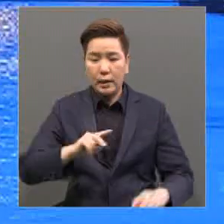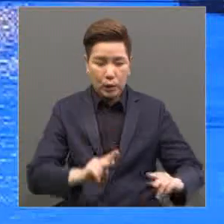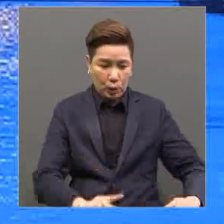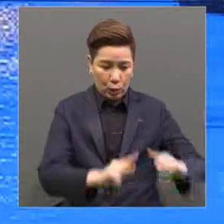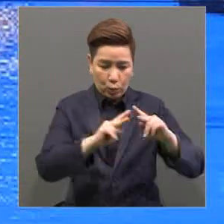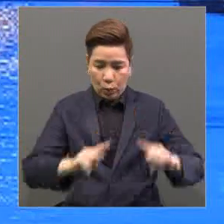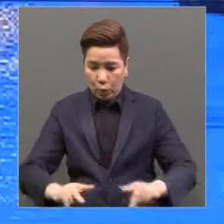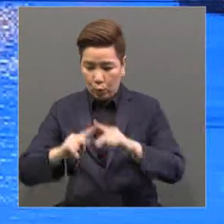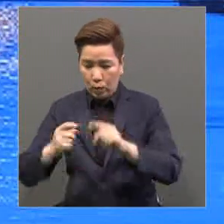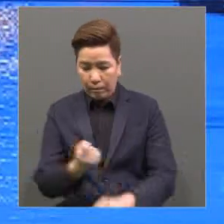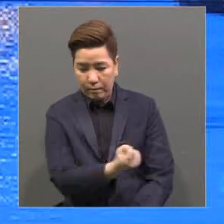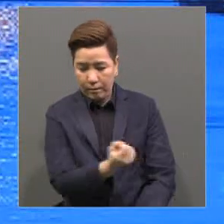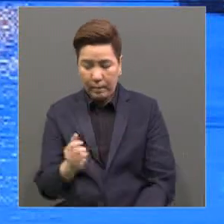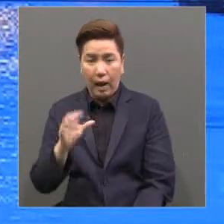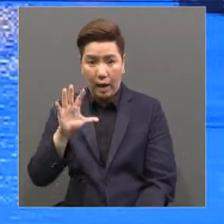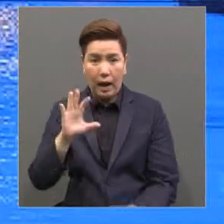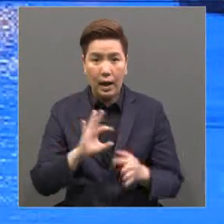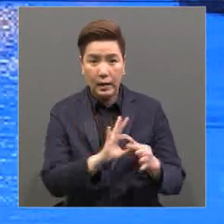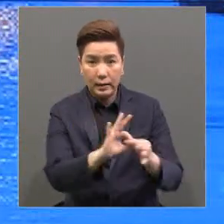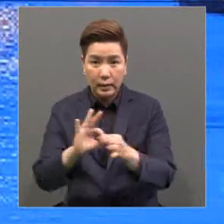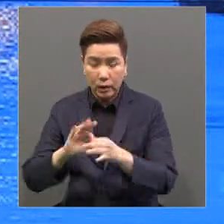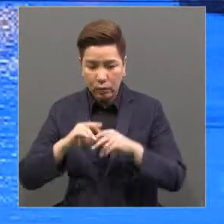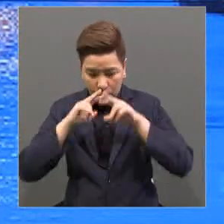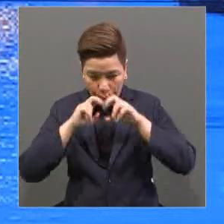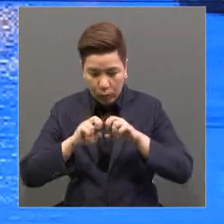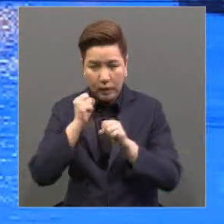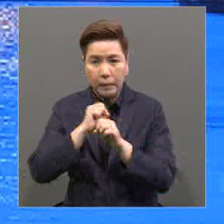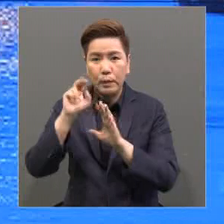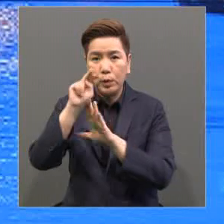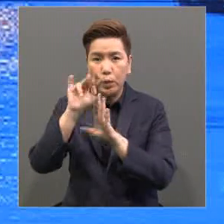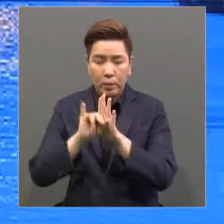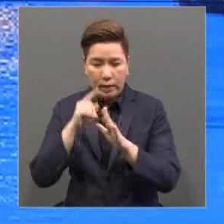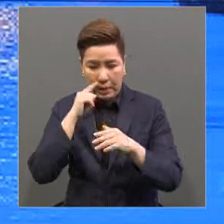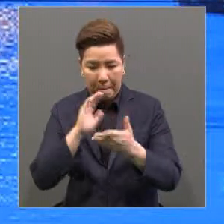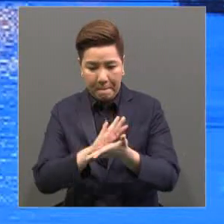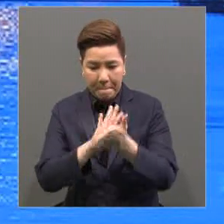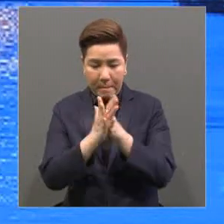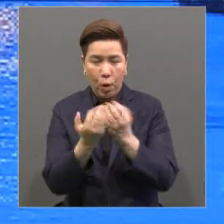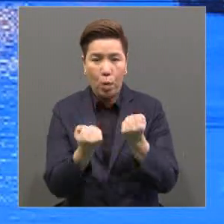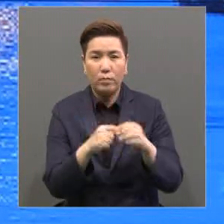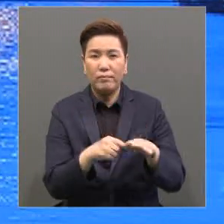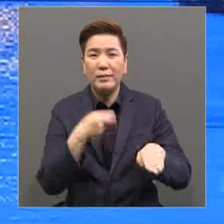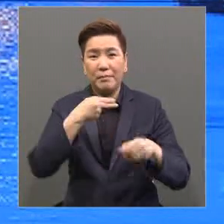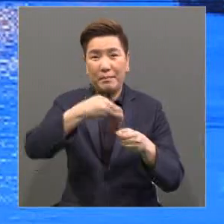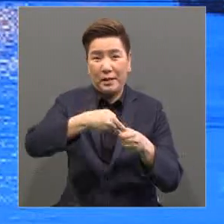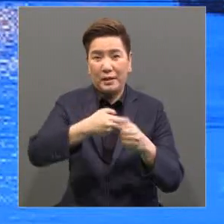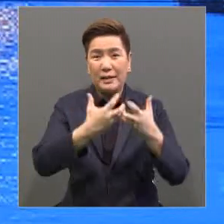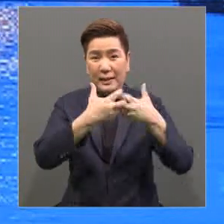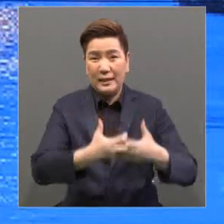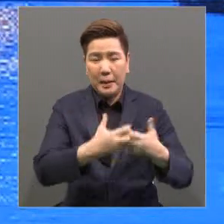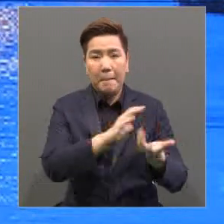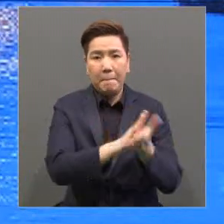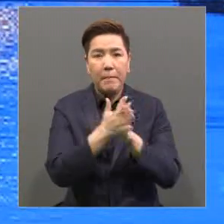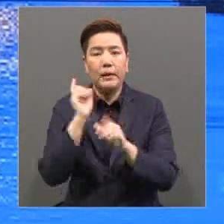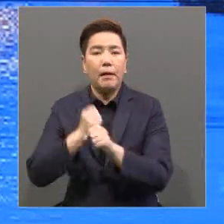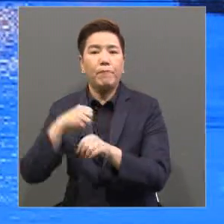กระทรวงที่สำคัญและเป็นหน่วยงานที่เกี่ยวข้องไปศึกษาและกำหนดนโยบายรองรับการเปลี่ยนผ่านจากรถยนต์ในปัจจุบันที่ใช้เครื่องยนต์นะ